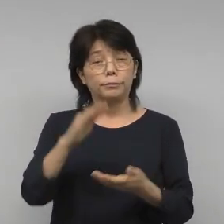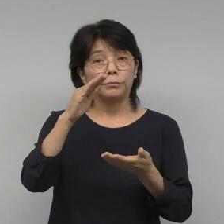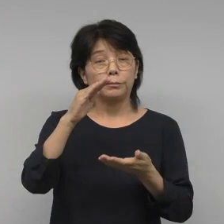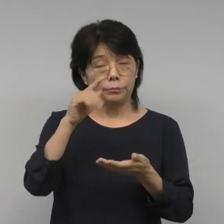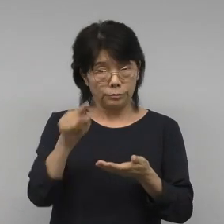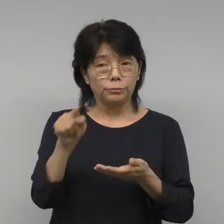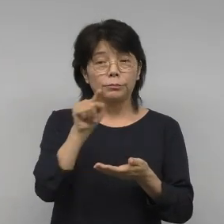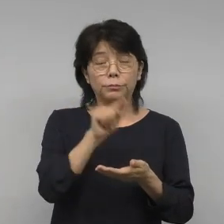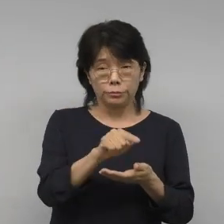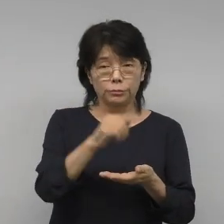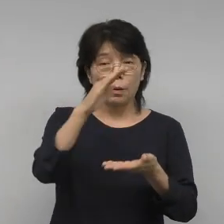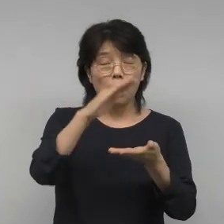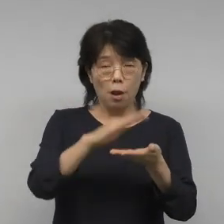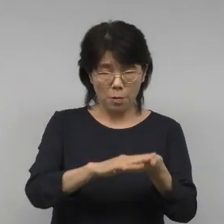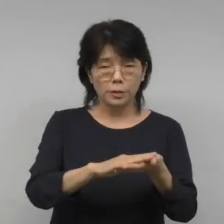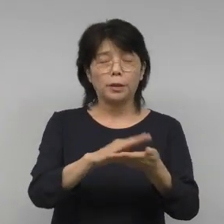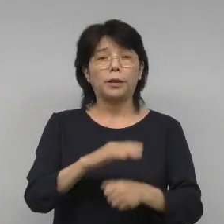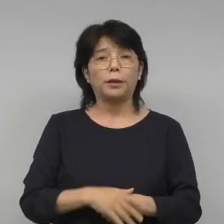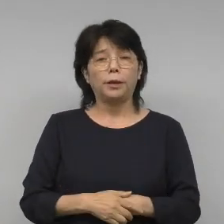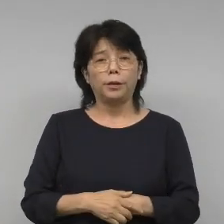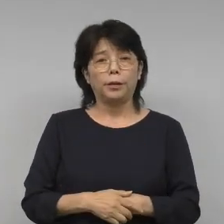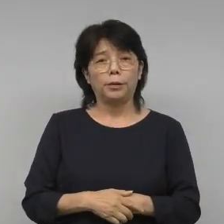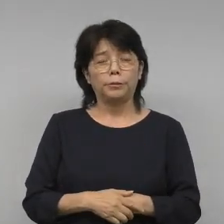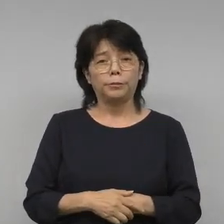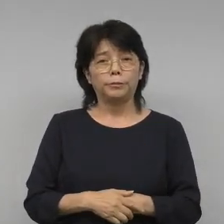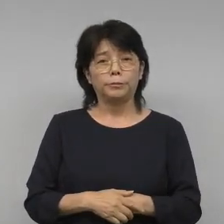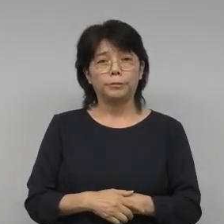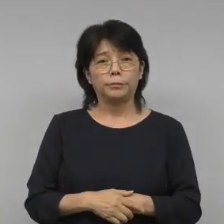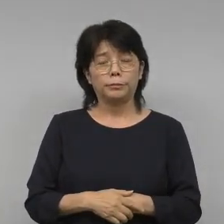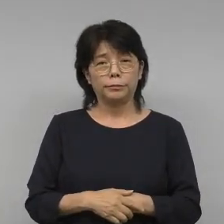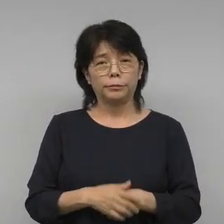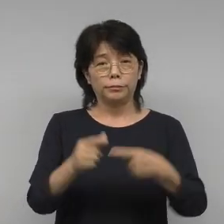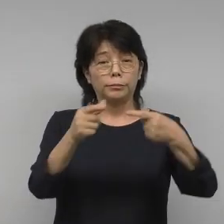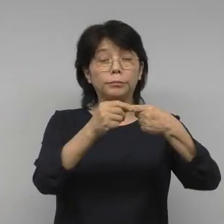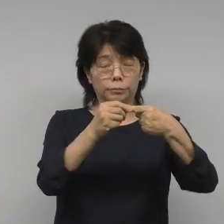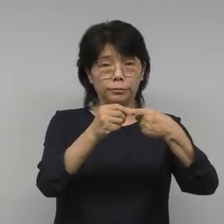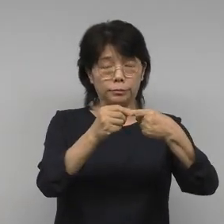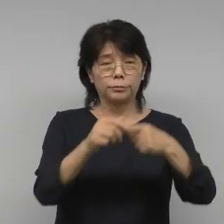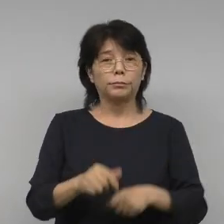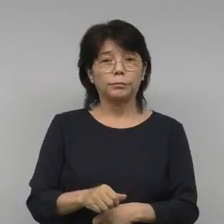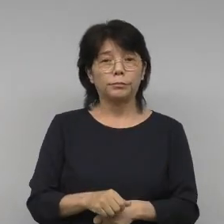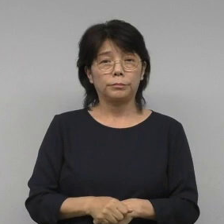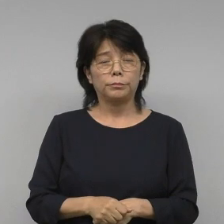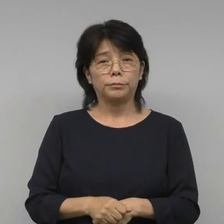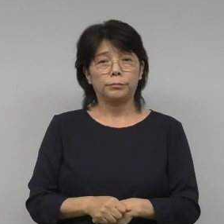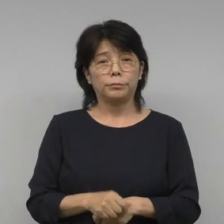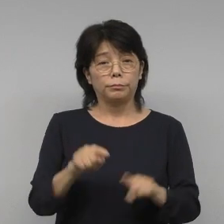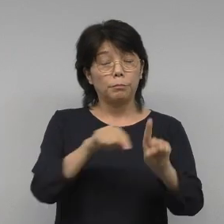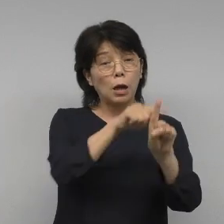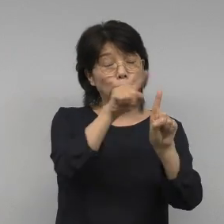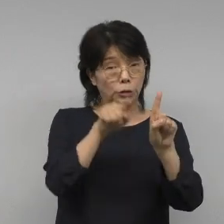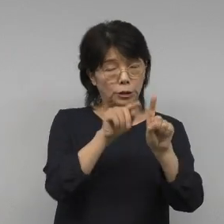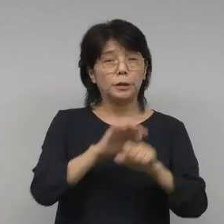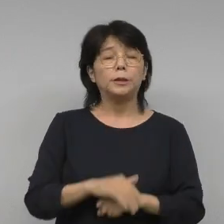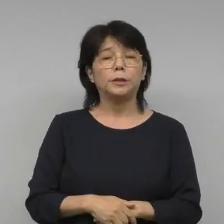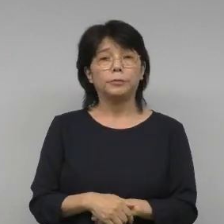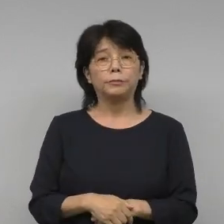らの合計ということでありまして、この第3号の補正予算規模は括弧1の丸1ですけれども、